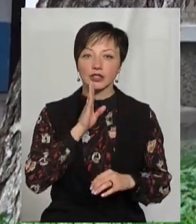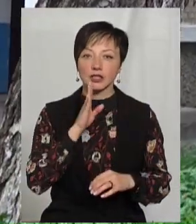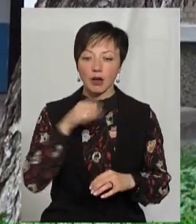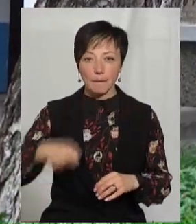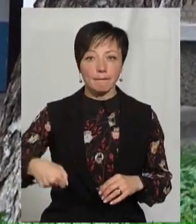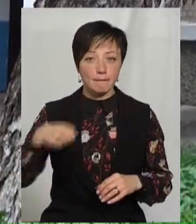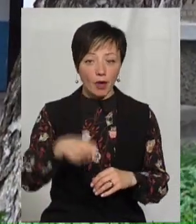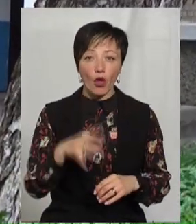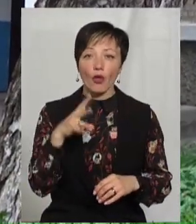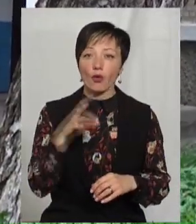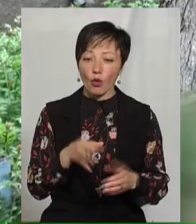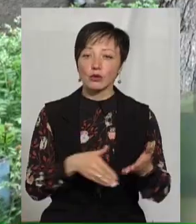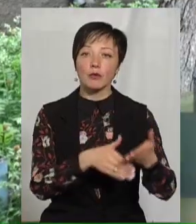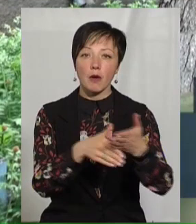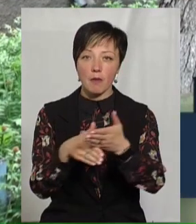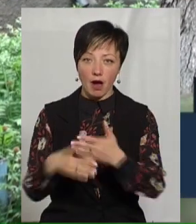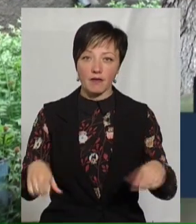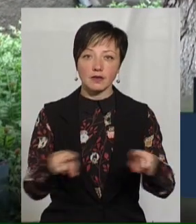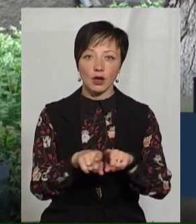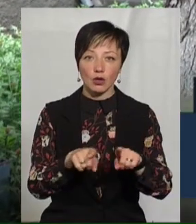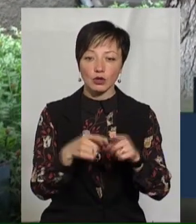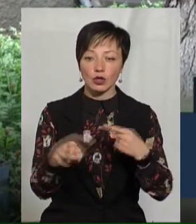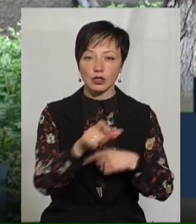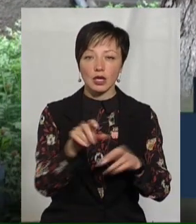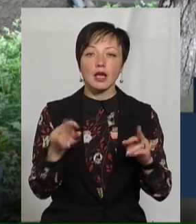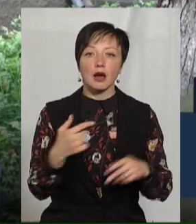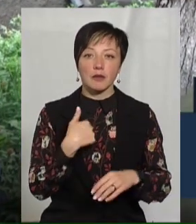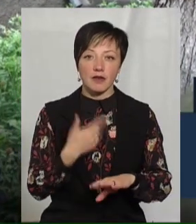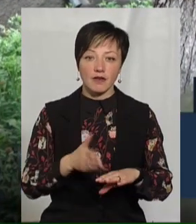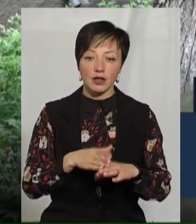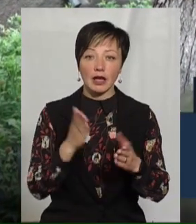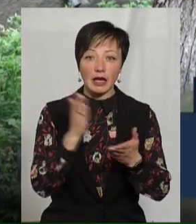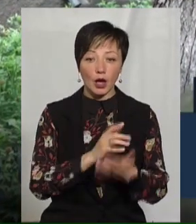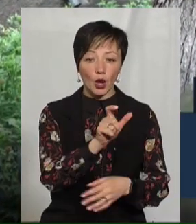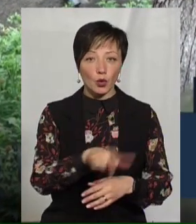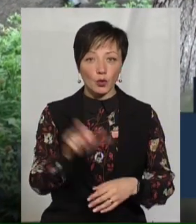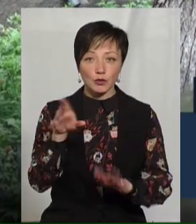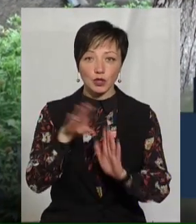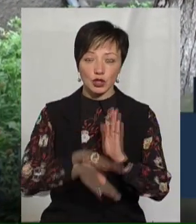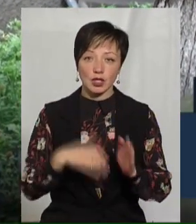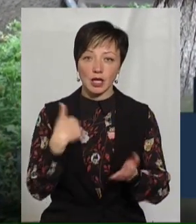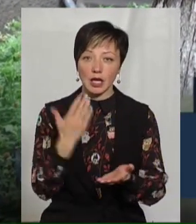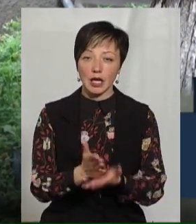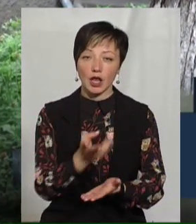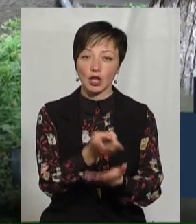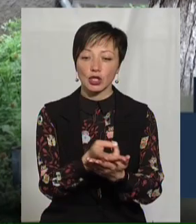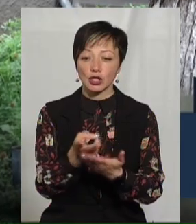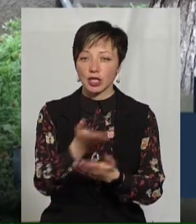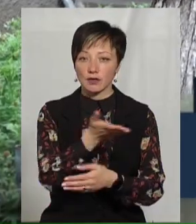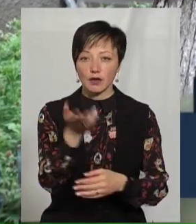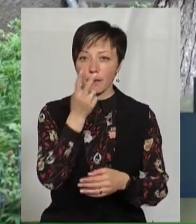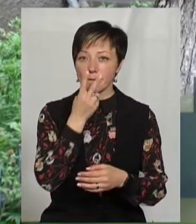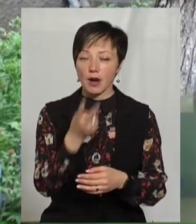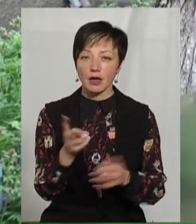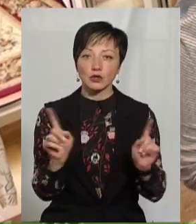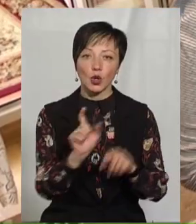на ціпок, та іншим допомагає. Ну як мені може бути важко, як людям гірше, ніж мені? Є такі лежачі, що вони, ну ви бачили, є такі люди,